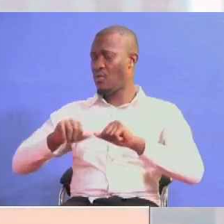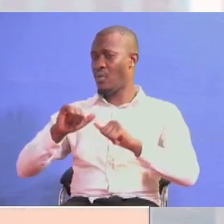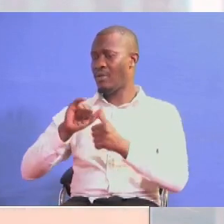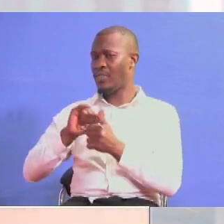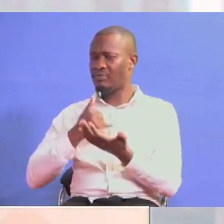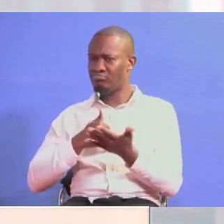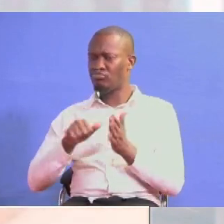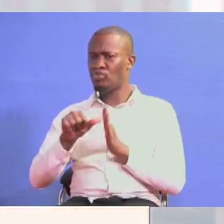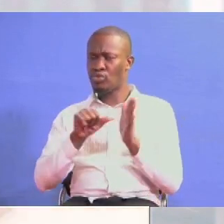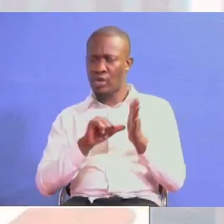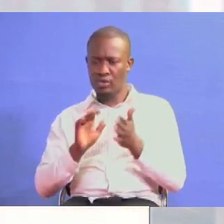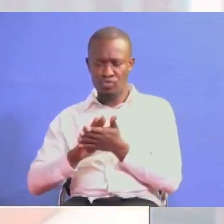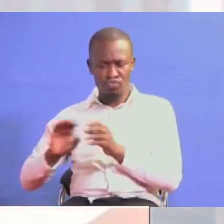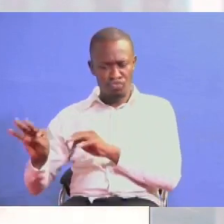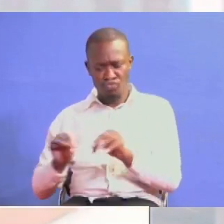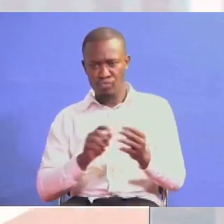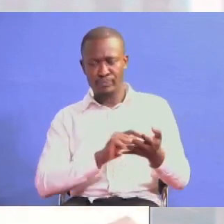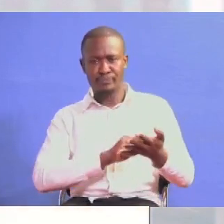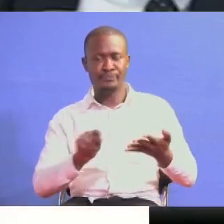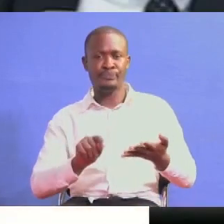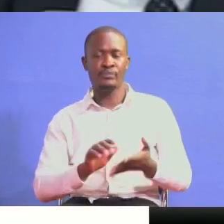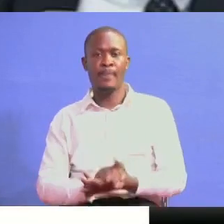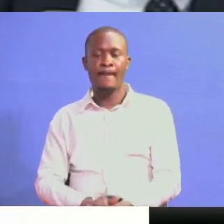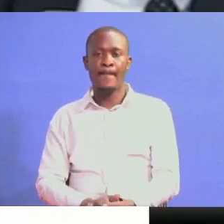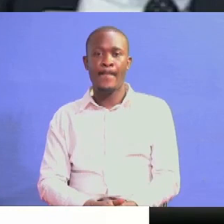wa kumng'oa waziri Linturi.